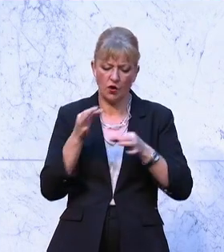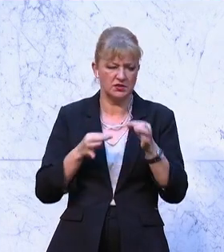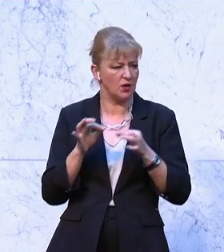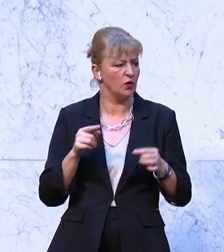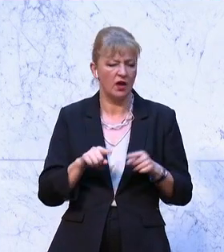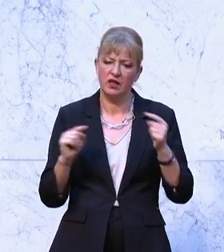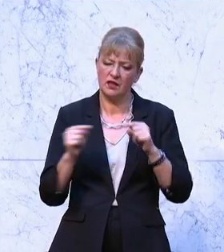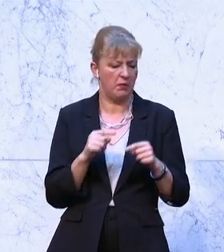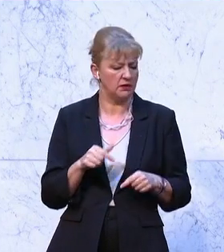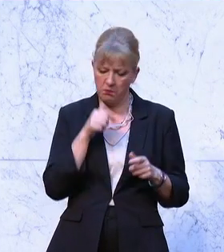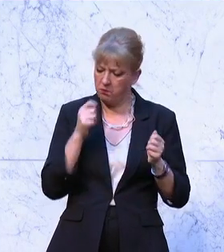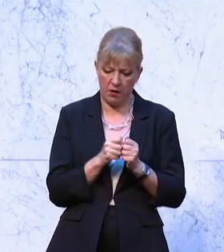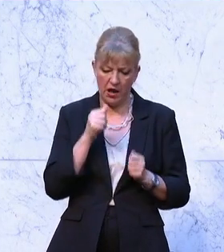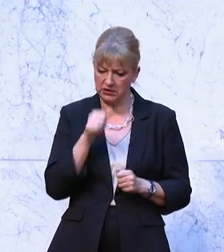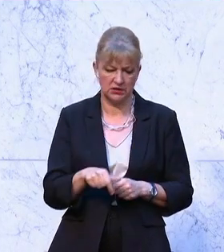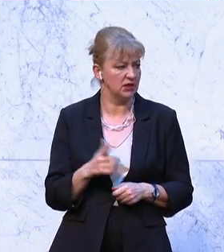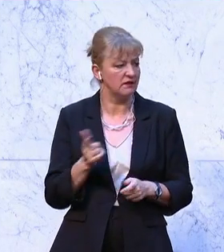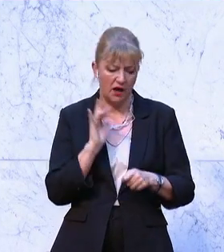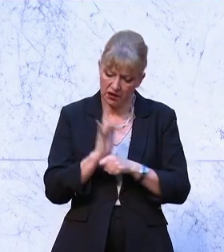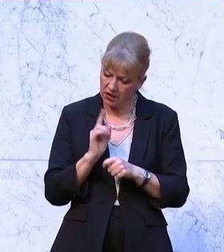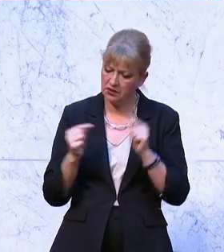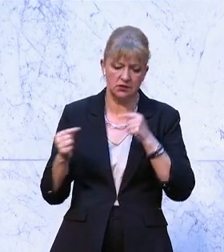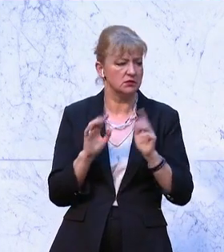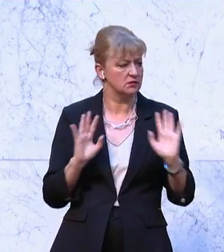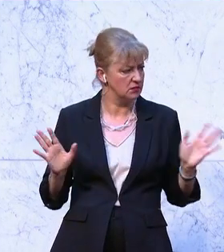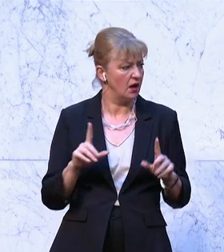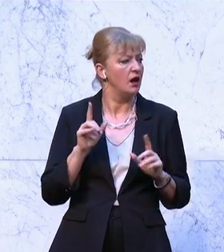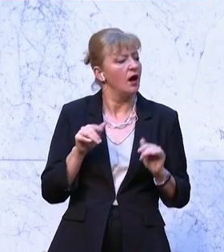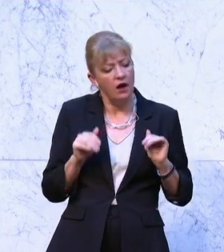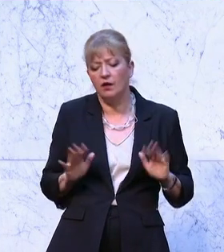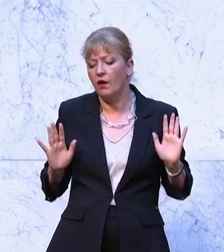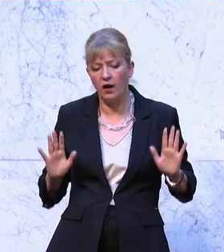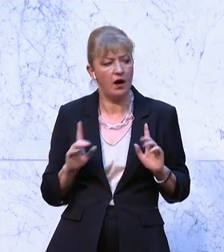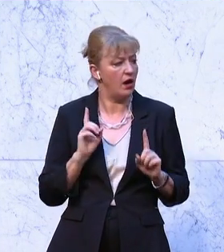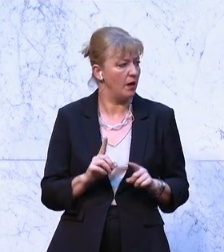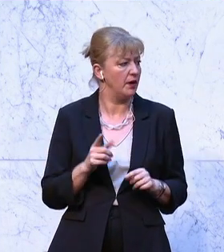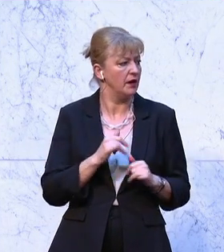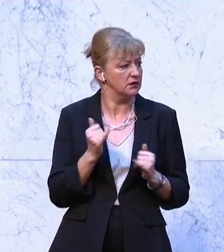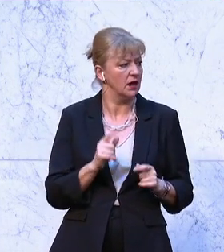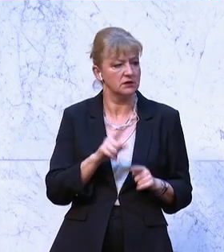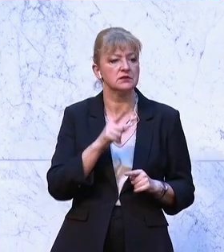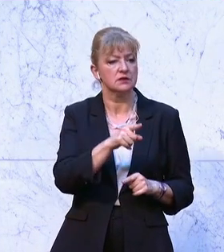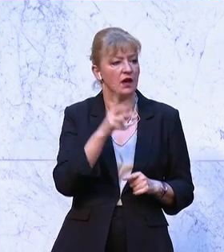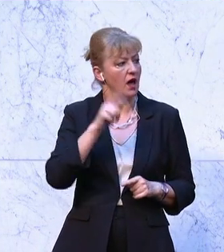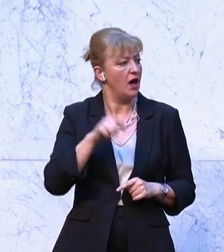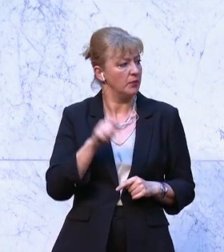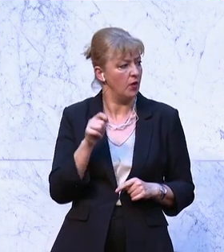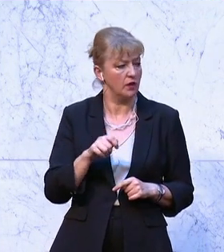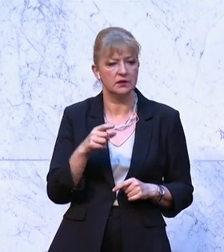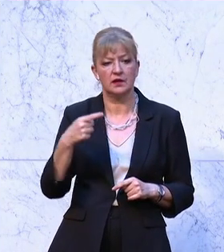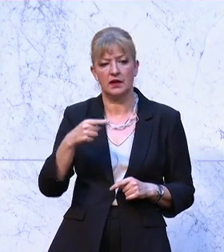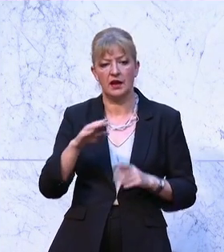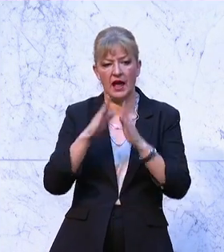Gerald Hauser, Tourismussprecher der FPÖ, wird der Nächste sein. Und jetzt erteile ich den Herrn Abgeordneten